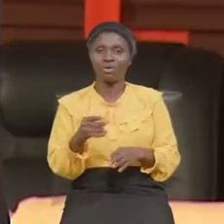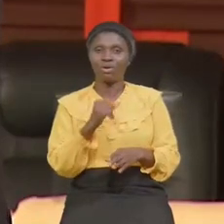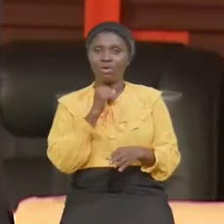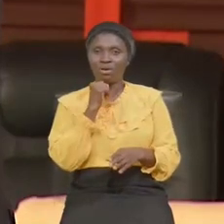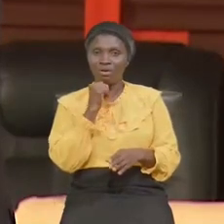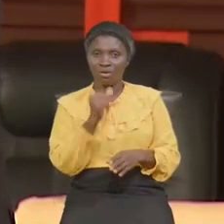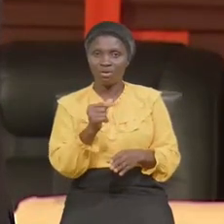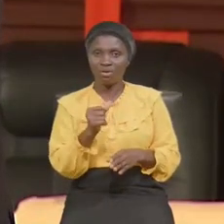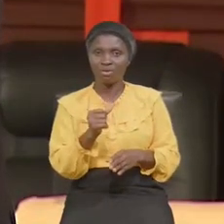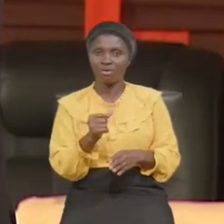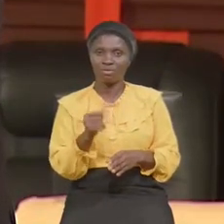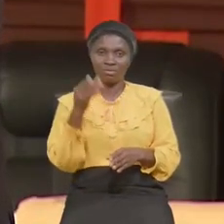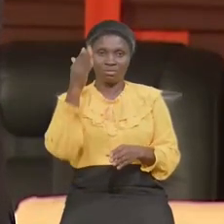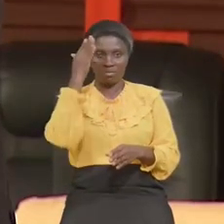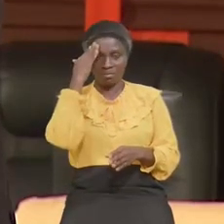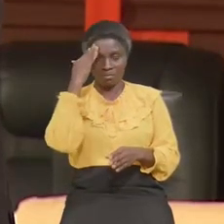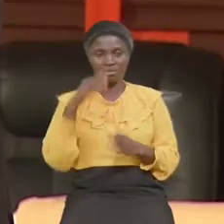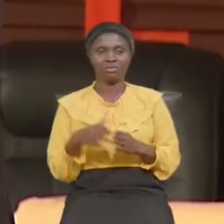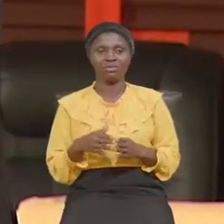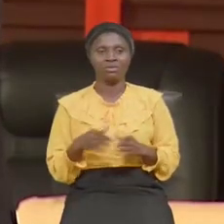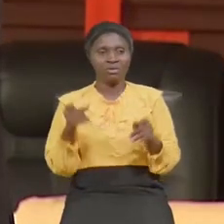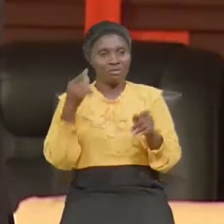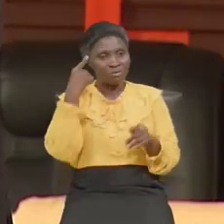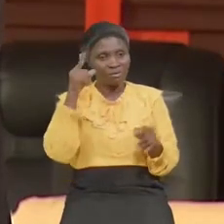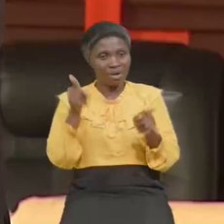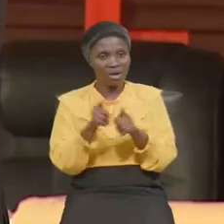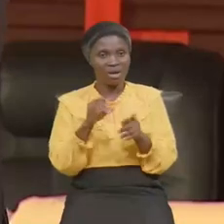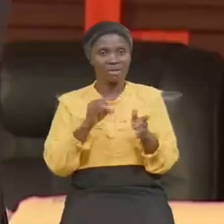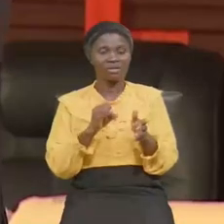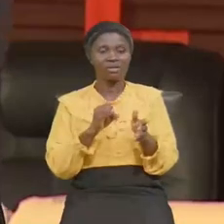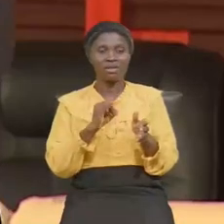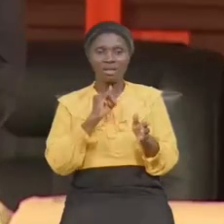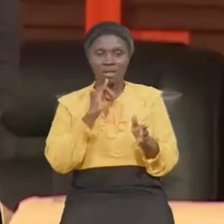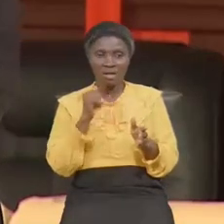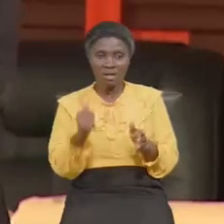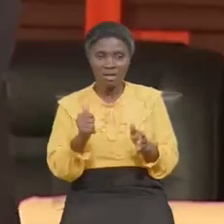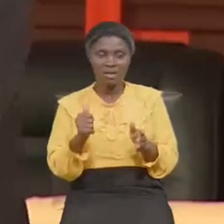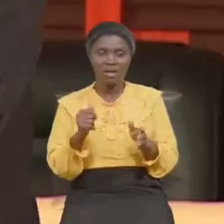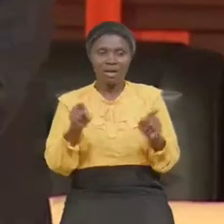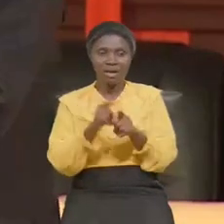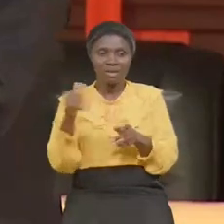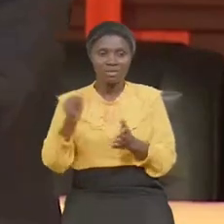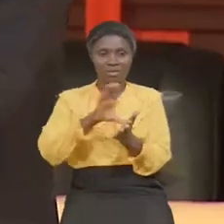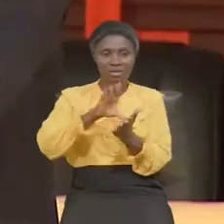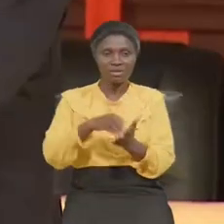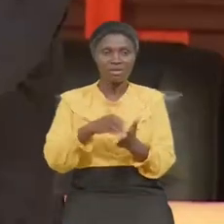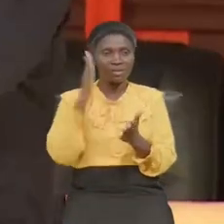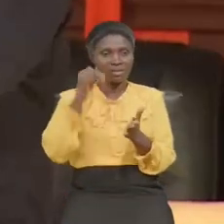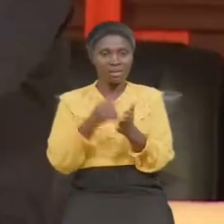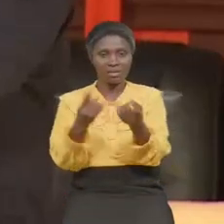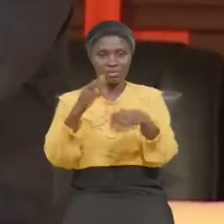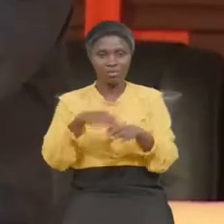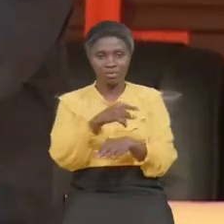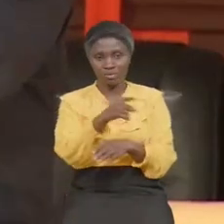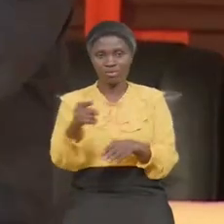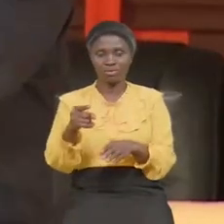comme un filet sur tous ceux qui habitent sur la face de toute la terre. Veillez donc et priez Est-ce que